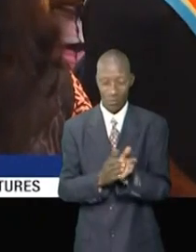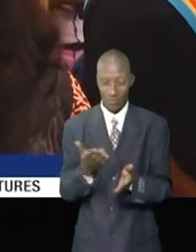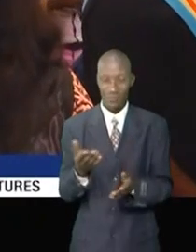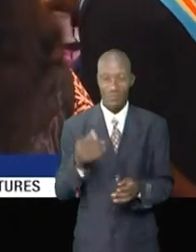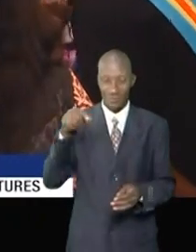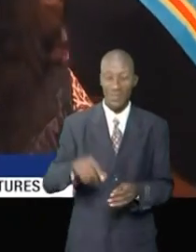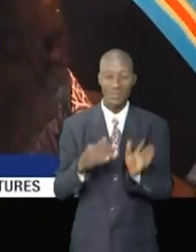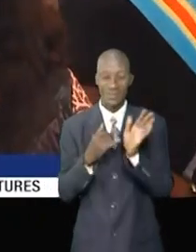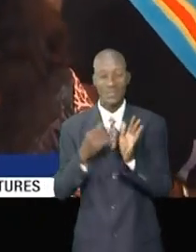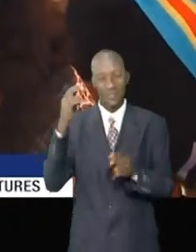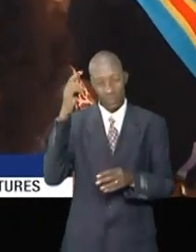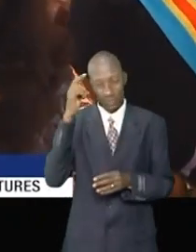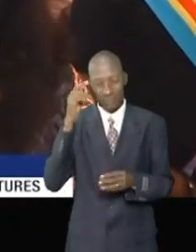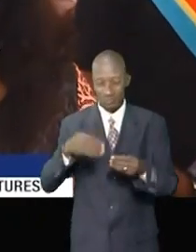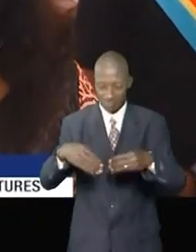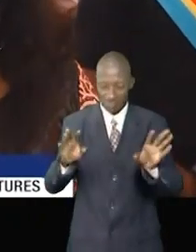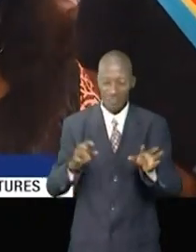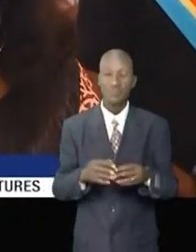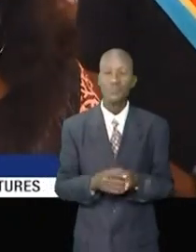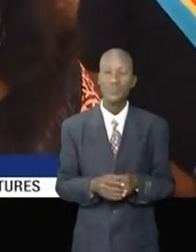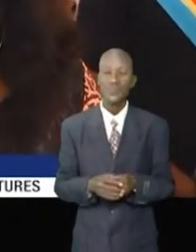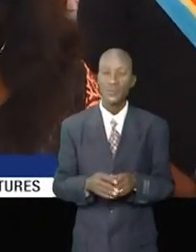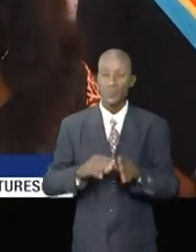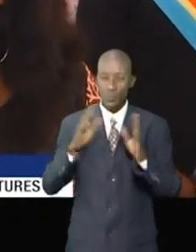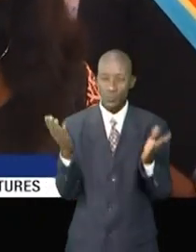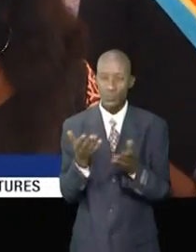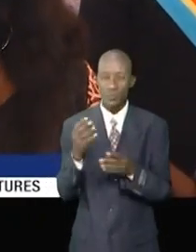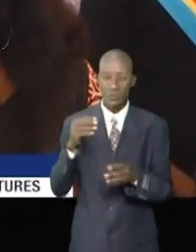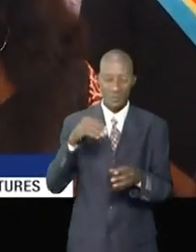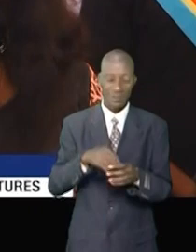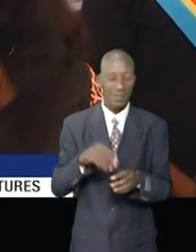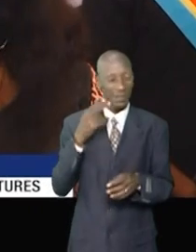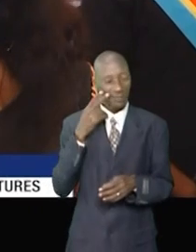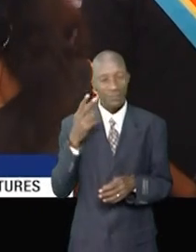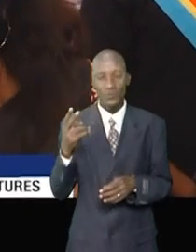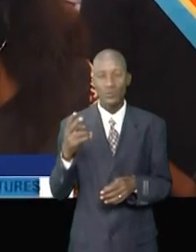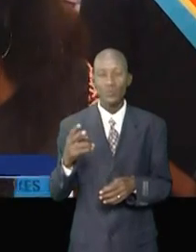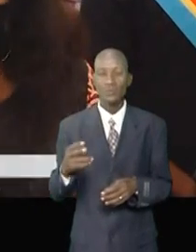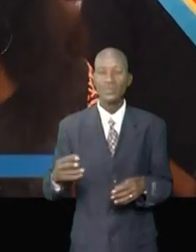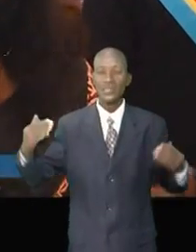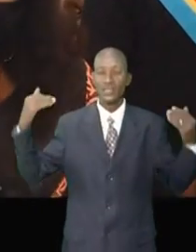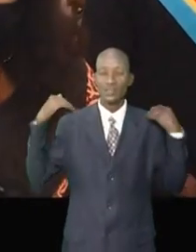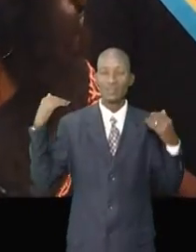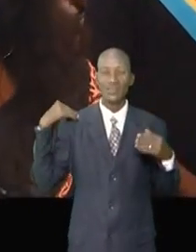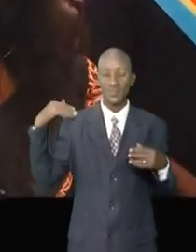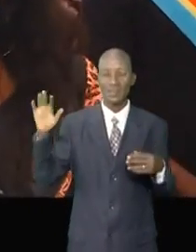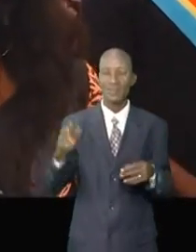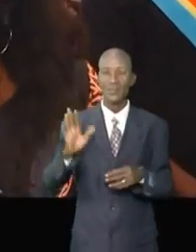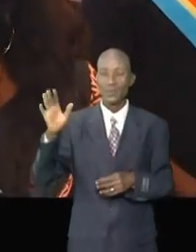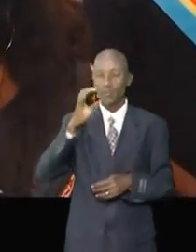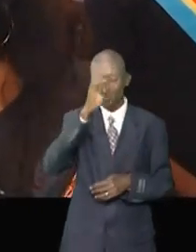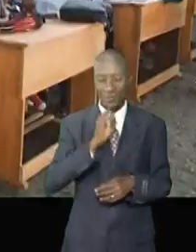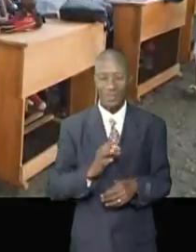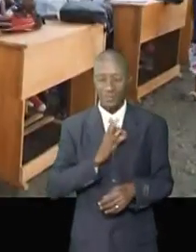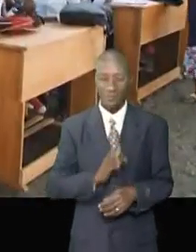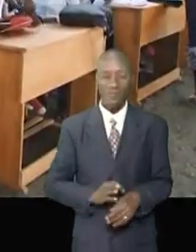important que les conditions, parce que ce n'est pas seulement la gratuité qui est importante, mais c'est les conditions d'enseignement.